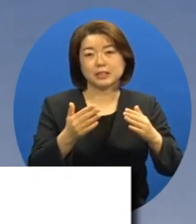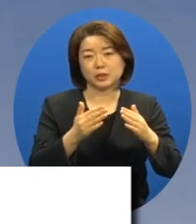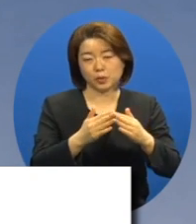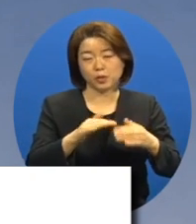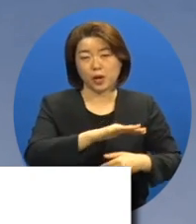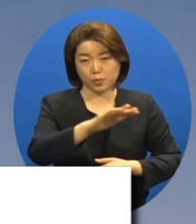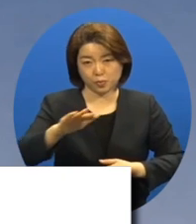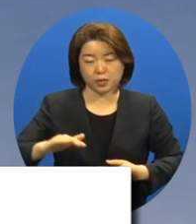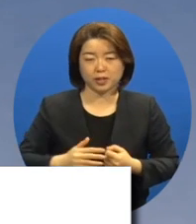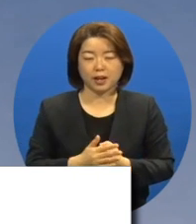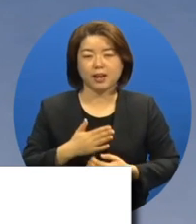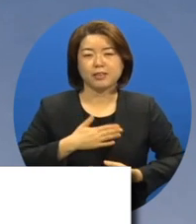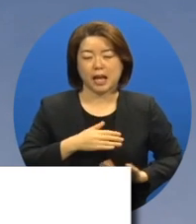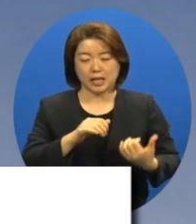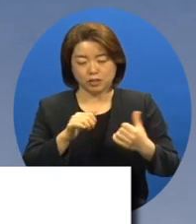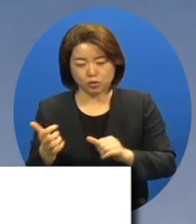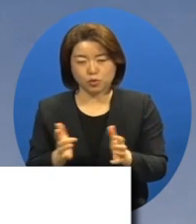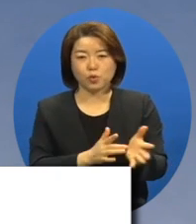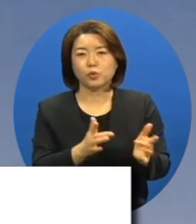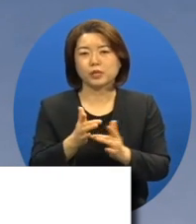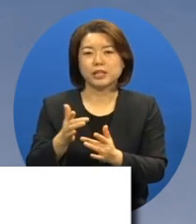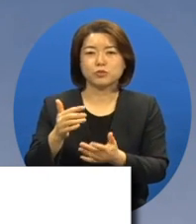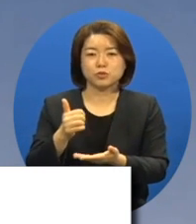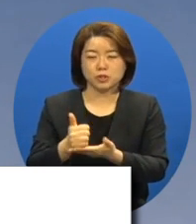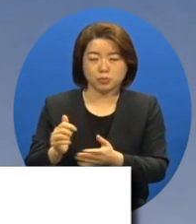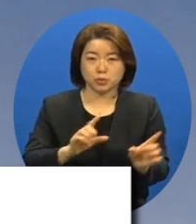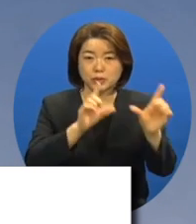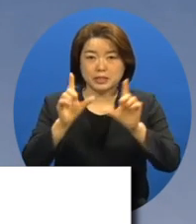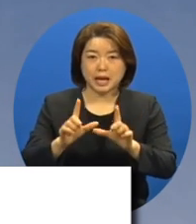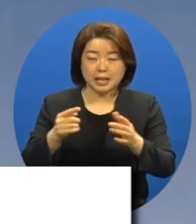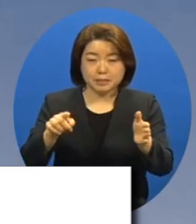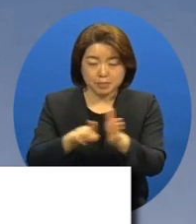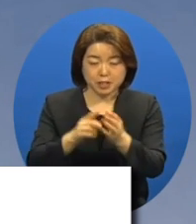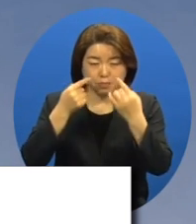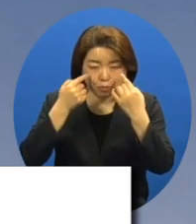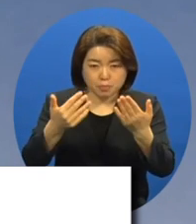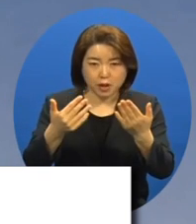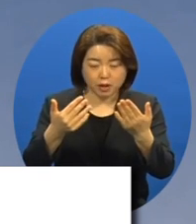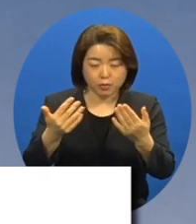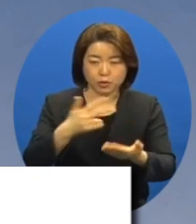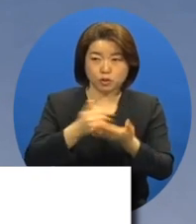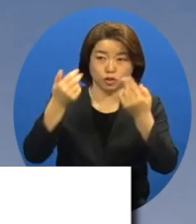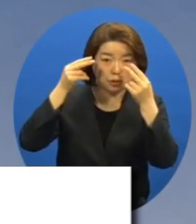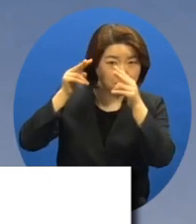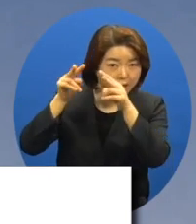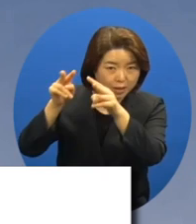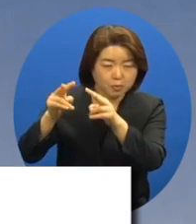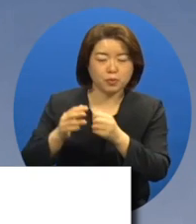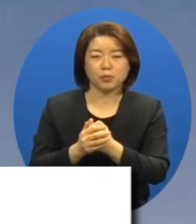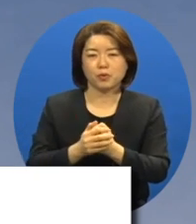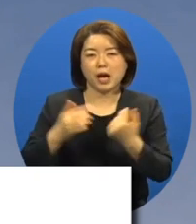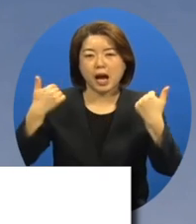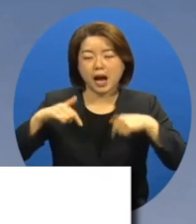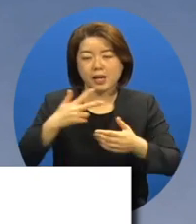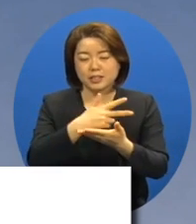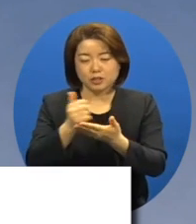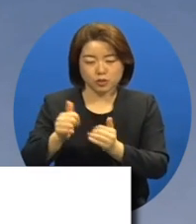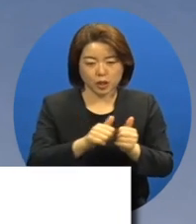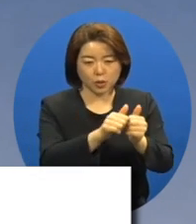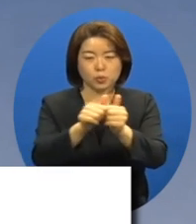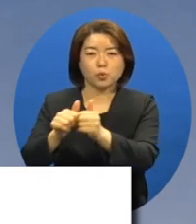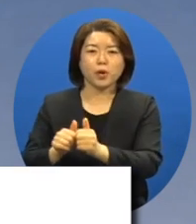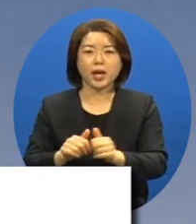나는 죽고 예수로 사는 믿음이 분명하고 주님을 바라보고 그리고 항상 주님과 동행하는 삶을